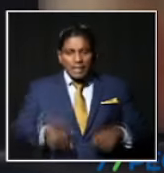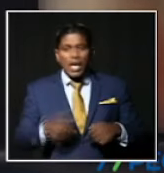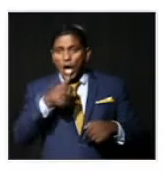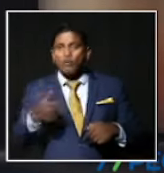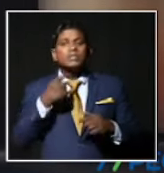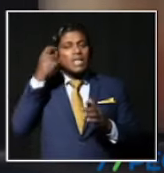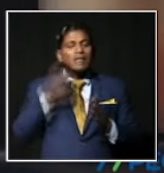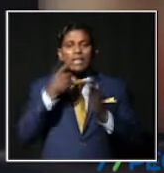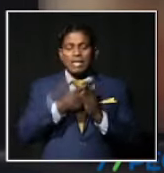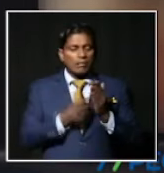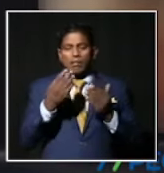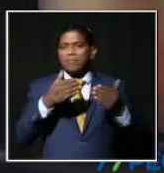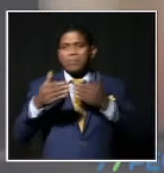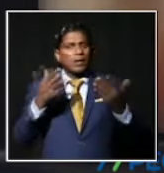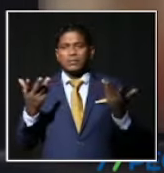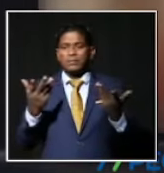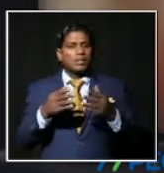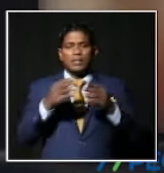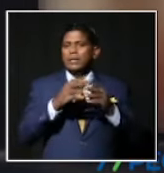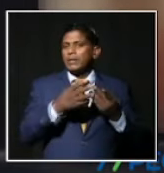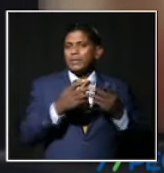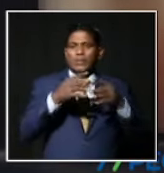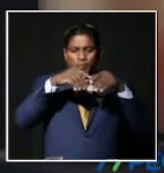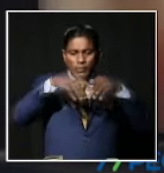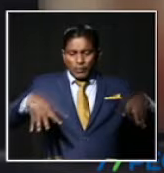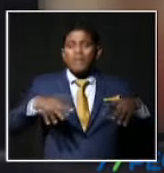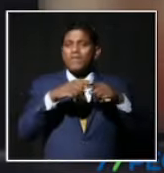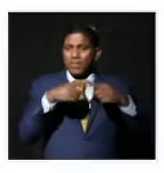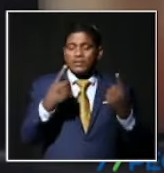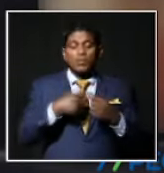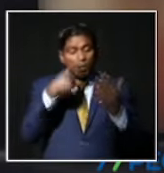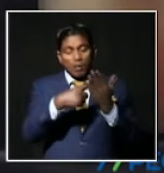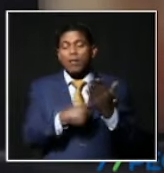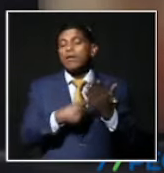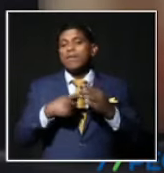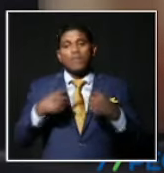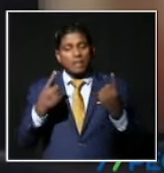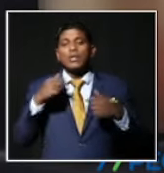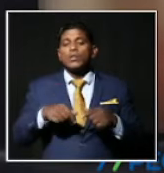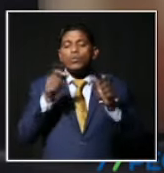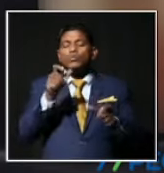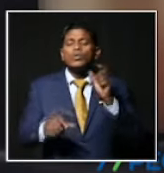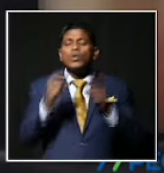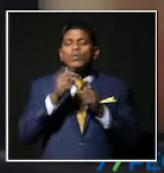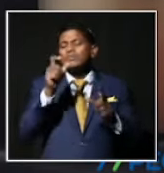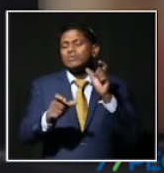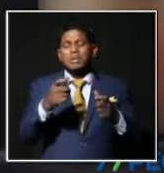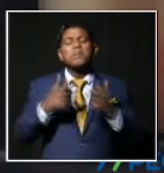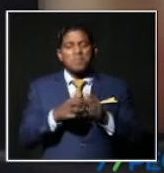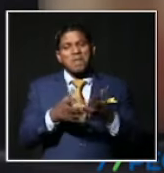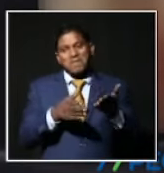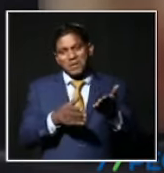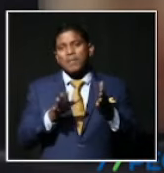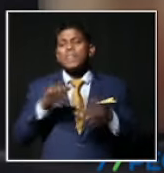පනත පරස්පරයි. ආකෘතිය වෙනස් වෙලා තිබුණත් එහි අන්තර්ගතයන් වෙනස්. මේ රටේ අහිංසක මිනිස්සුන්ට තමයි මෙහි බලපෑම ඇති වෙන්නේ. මේ